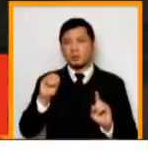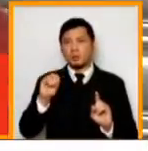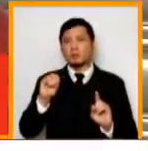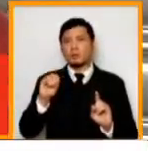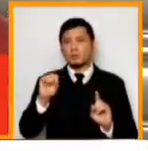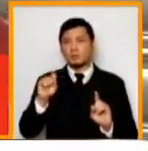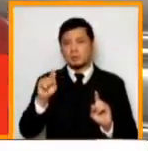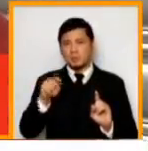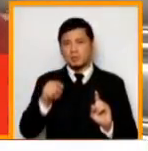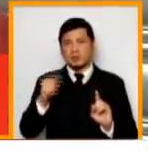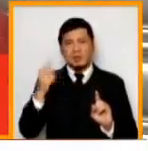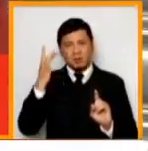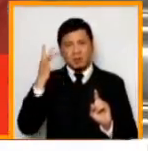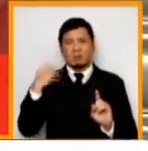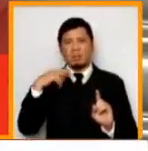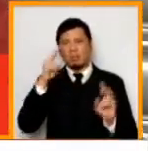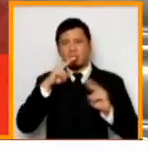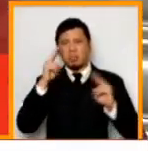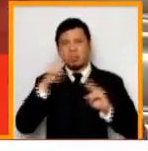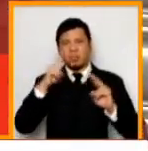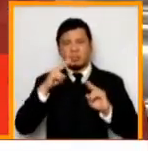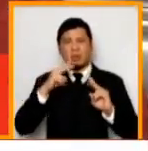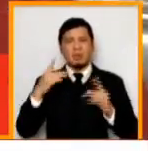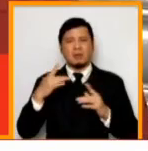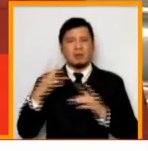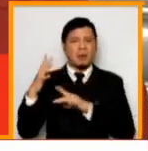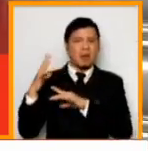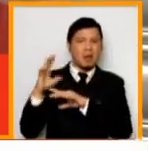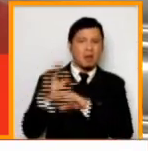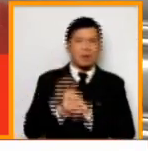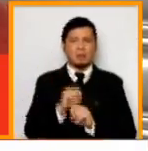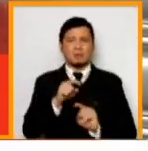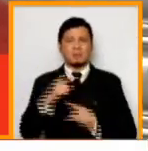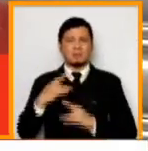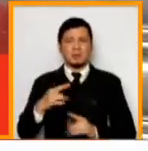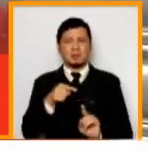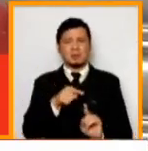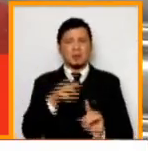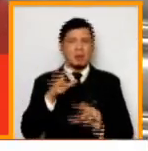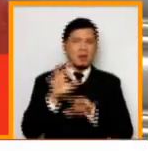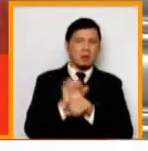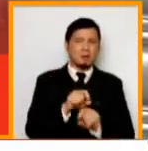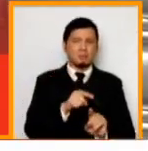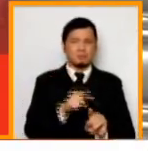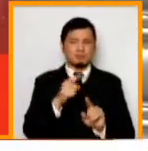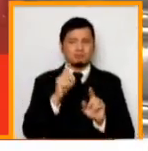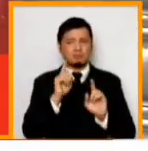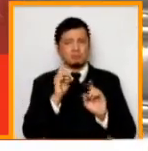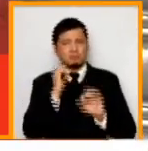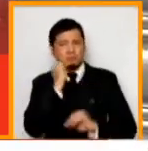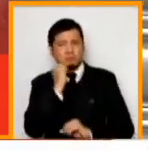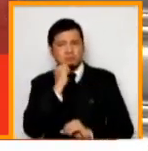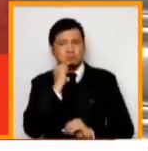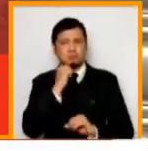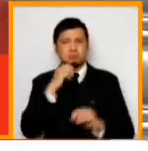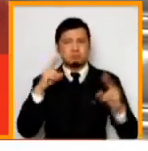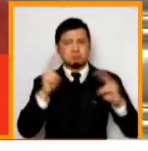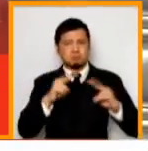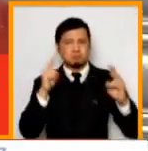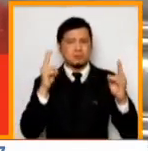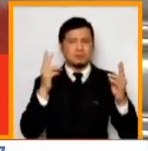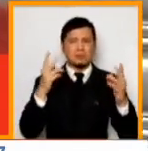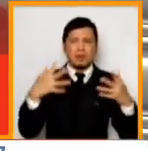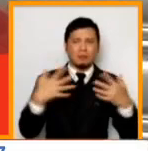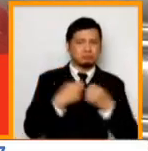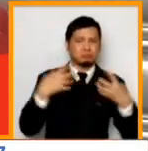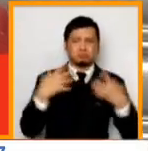area. Nung masilip ko, ang dami pala nila. Sabi ko, Lord, wag, sana po wala pong